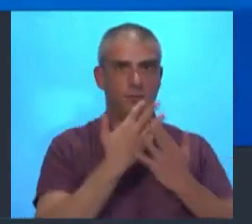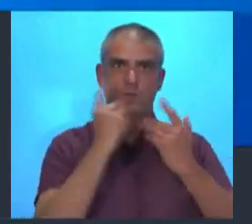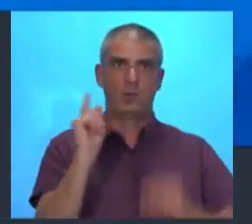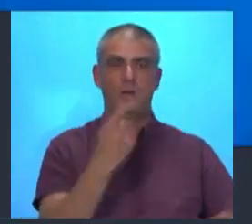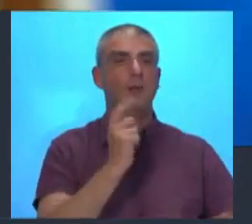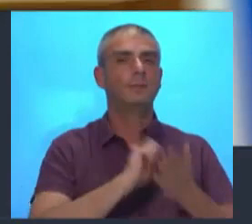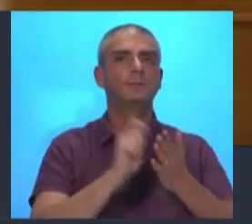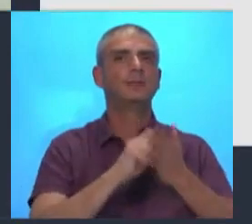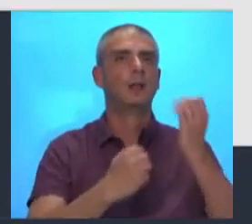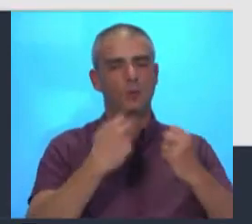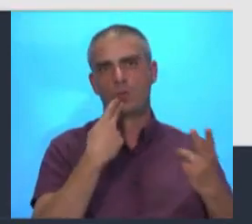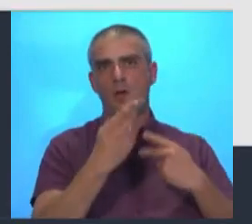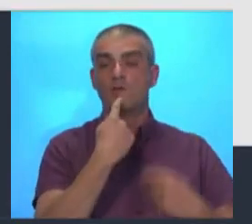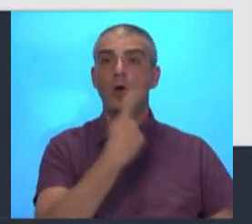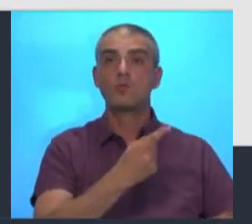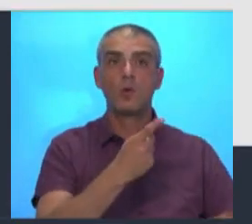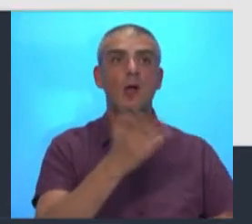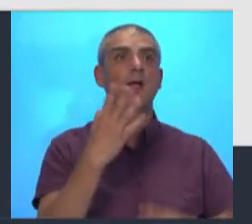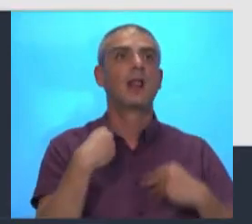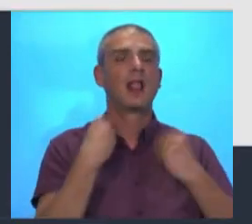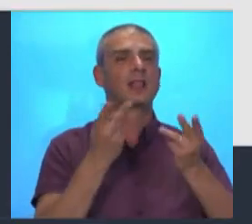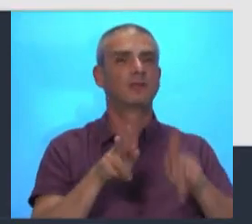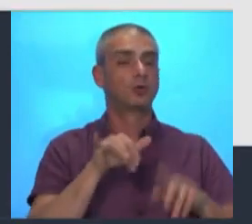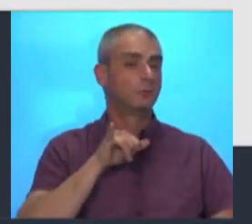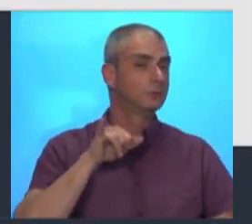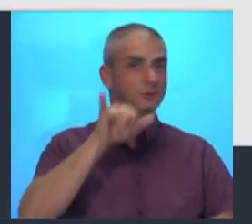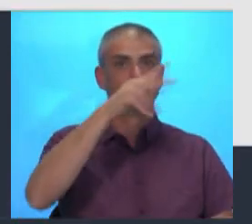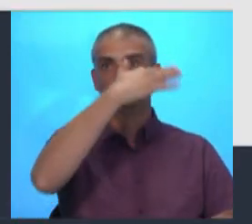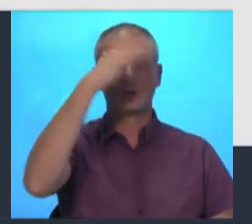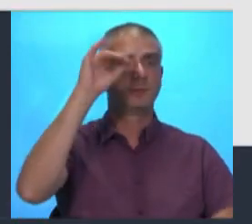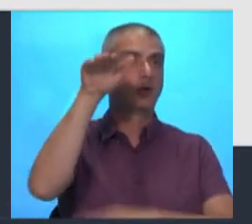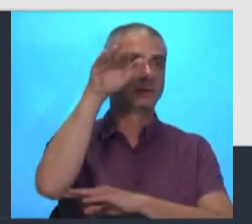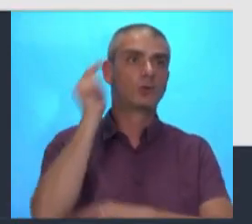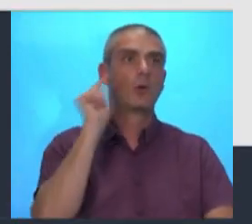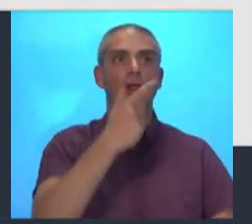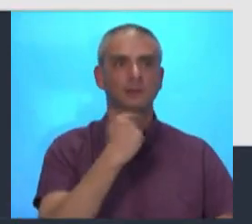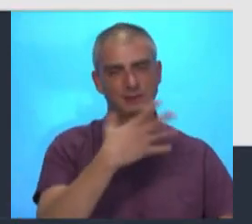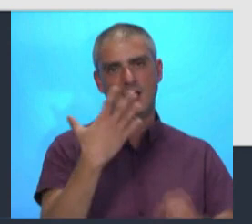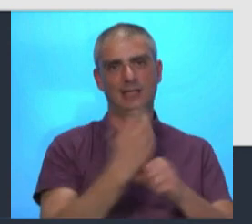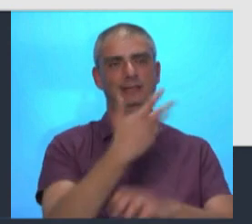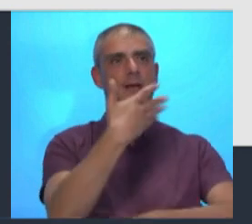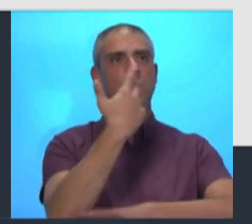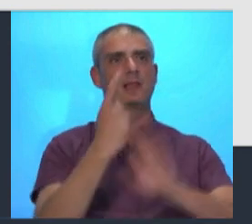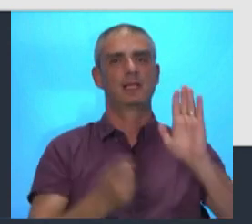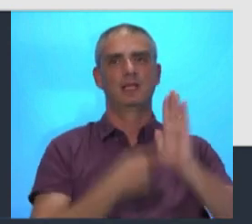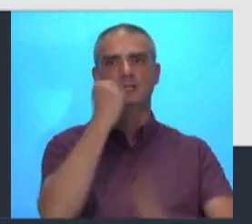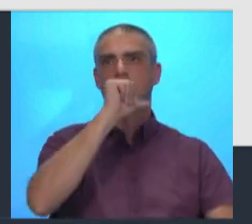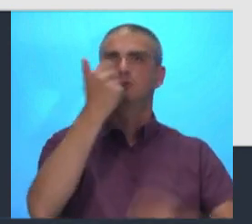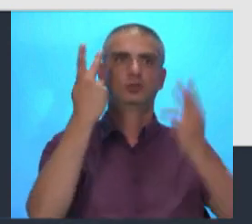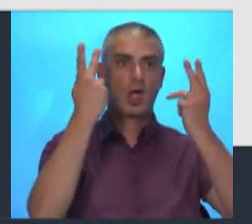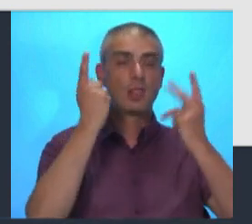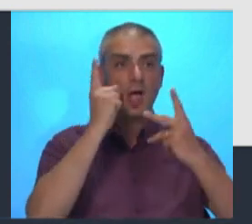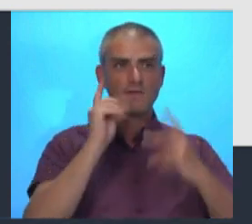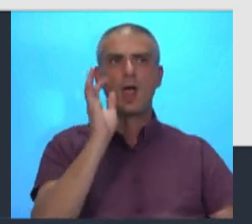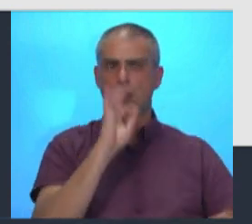במשרד התחבורה הגיבו היום ואמרו כי מתן אפשרות לטיסות מעל שמי סעודיה בדרך לישראל הוא הישג מדיני ראשון במעלה. אבל יחד עם